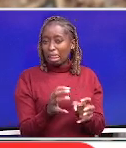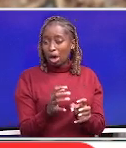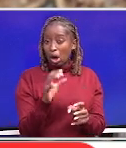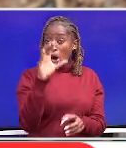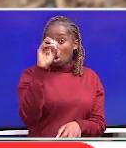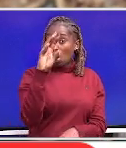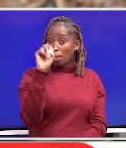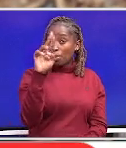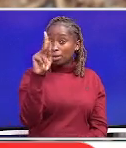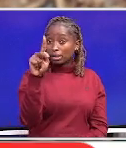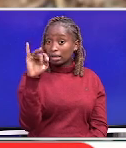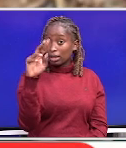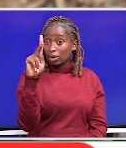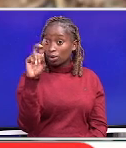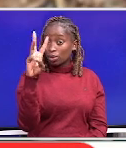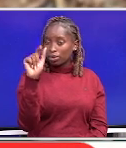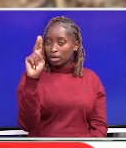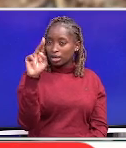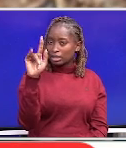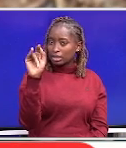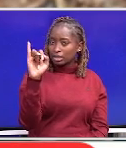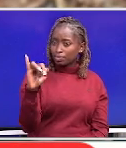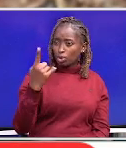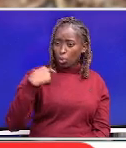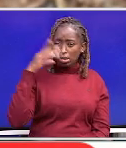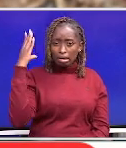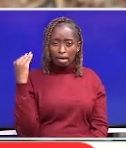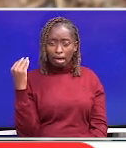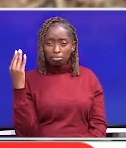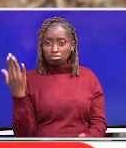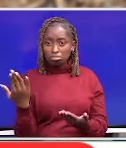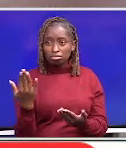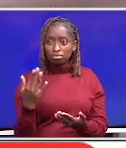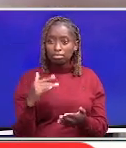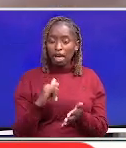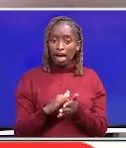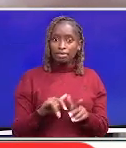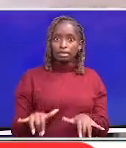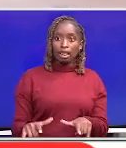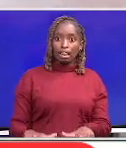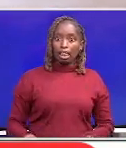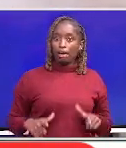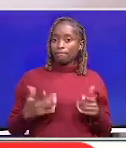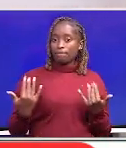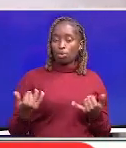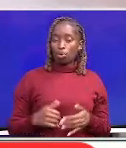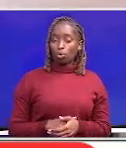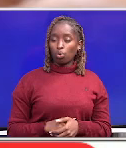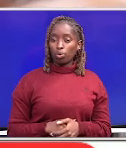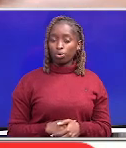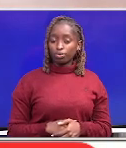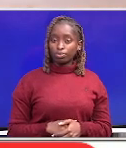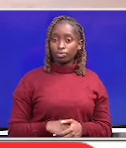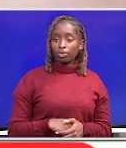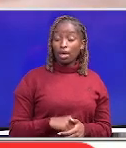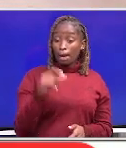Omu Kikwameti tutairisha mwaka iliyopita. Tumesikia ya kwamba tumugana na jibado yuko hai. Cleophas Ndege ambaye ni mtaala wa kijiji